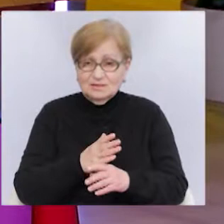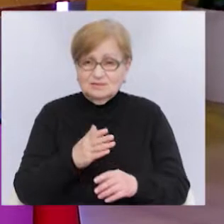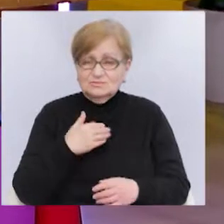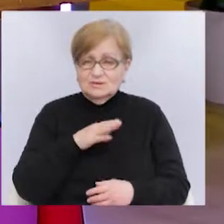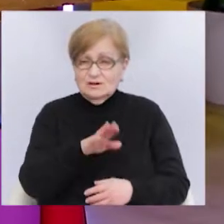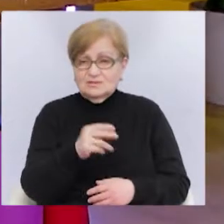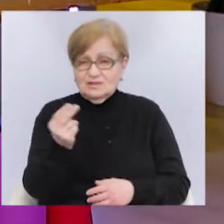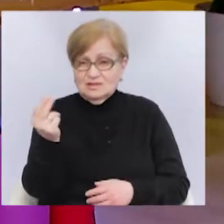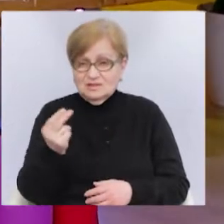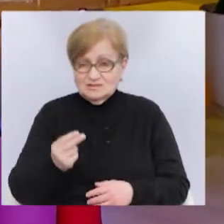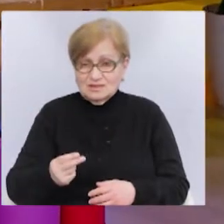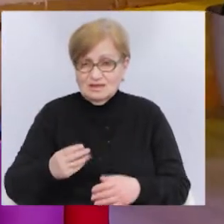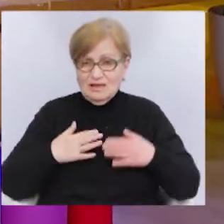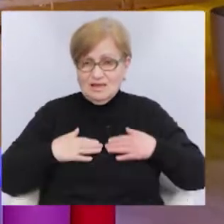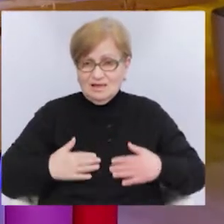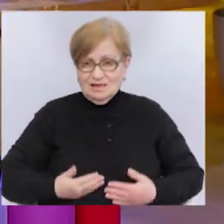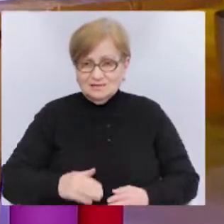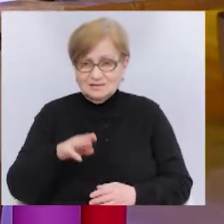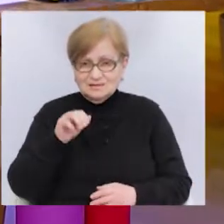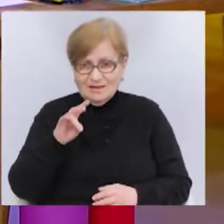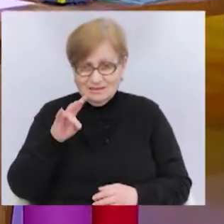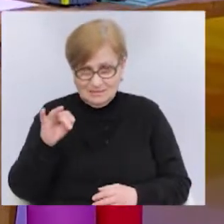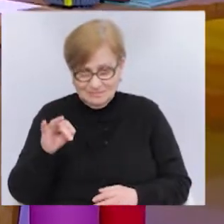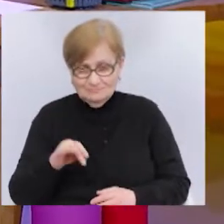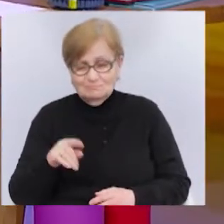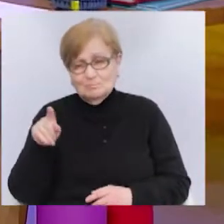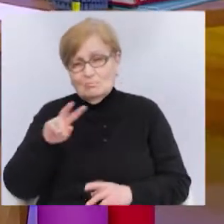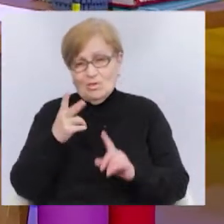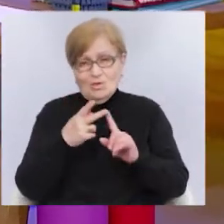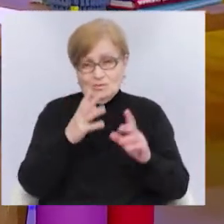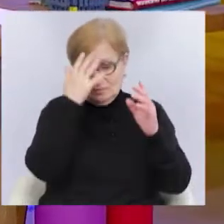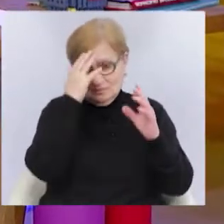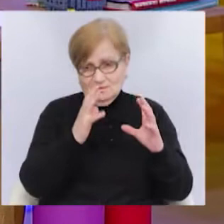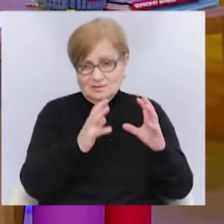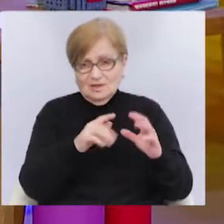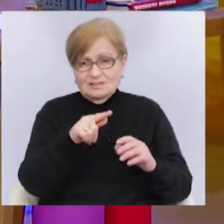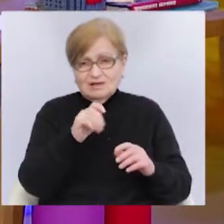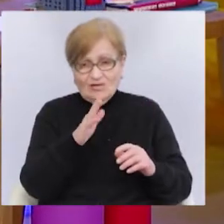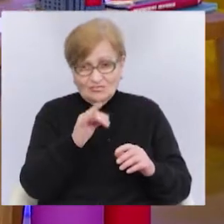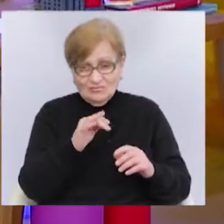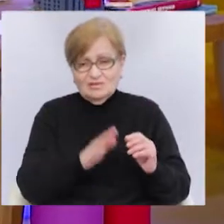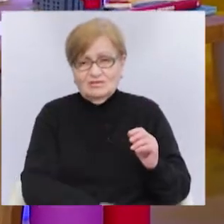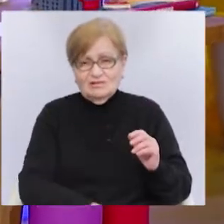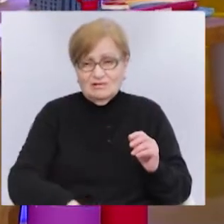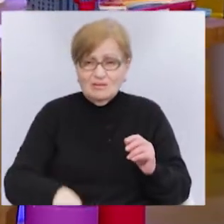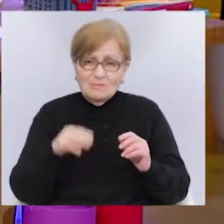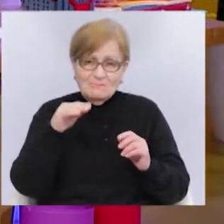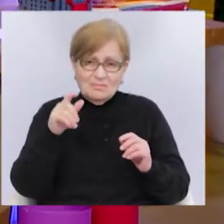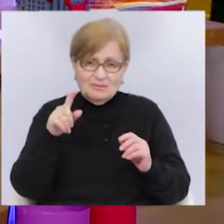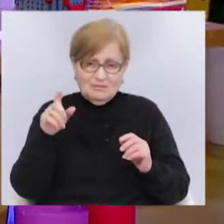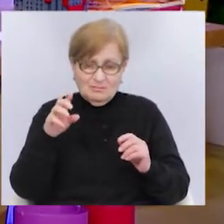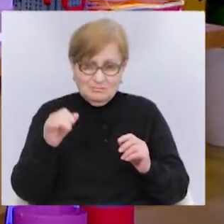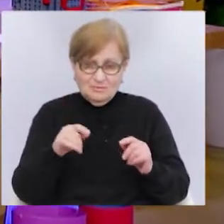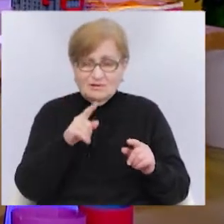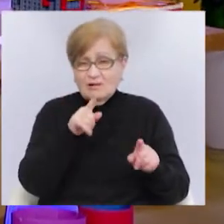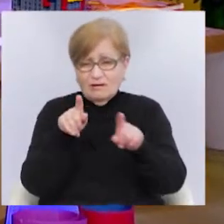დავხატავთ ტანს. და აქ თავს და აქ ფეხებს. მე აქაც იგივეს და